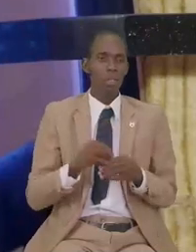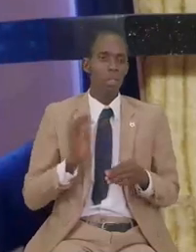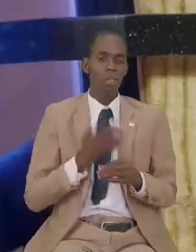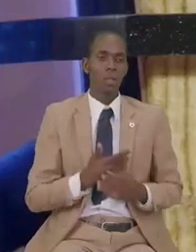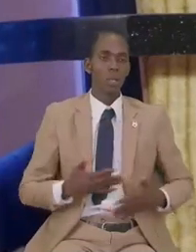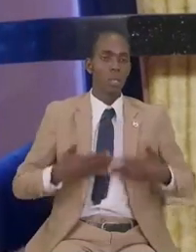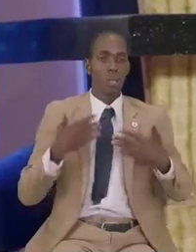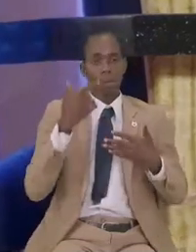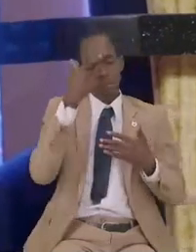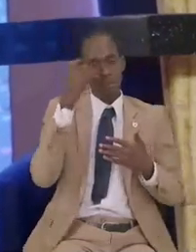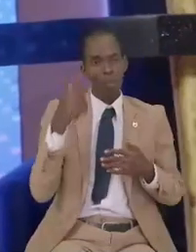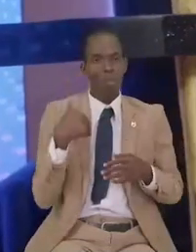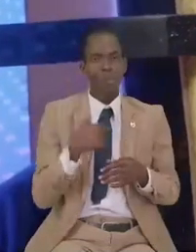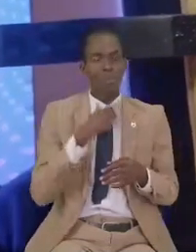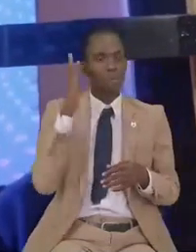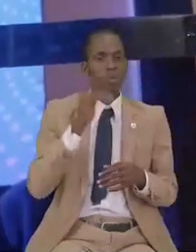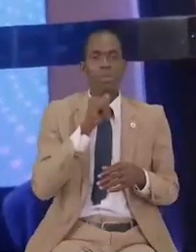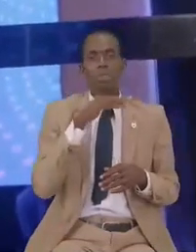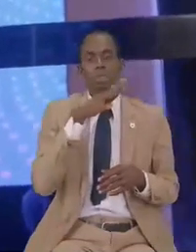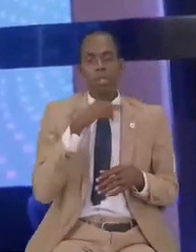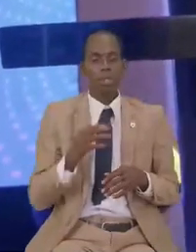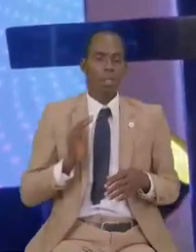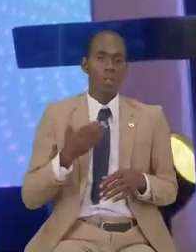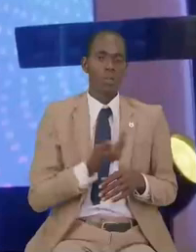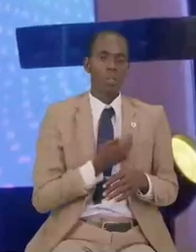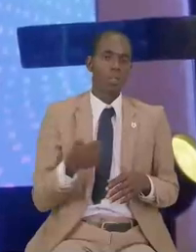parce que nous n'allons pas nous souiller. Et voyons,